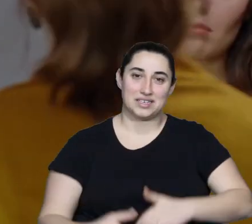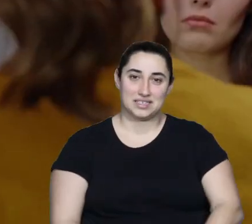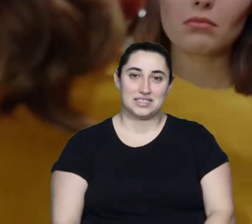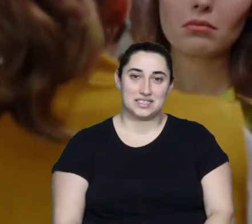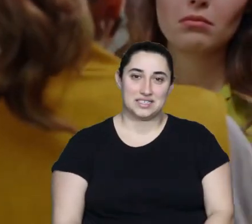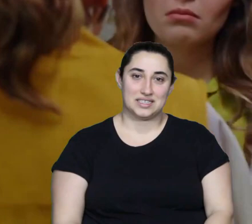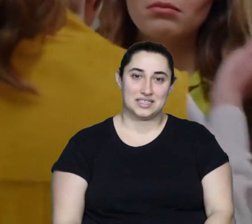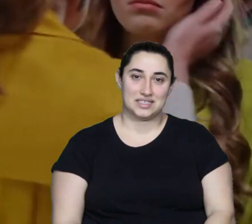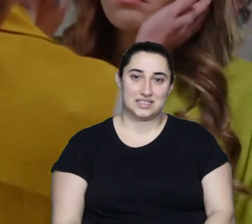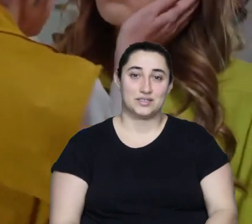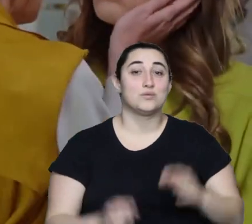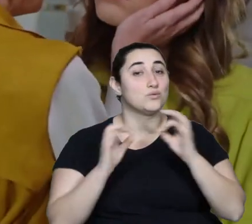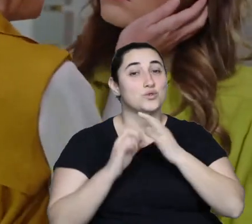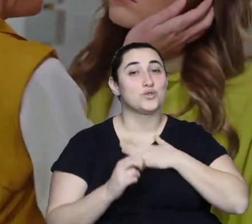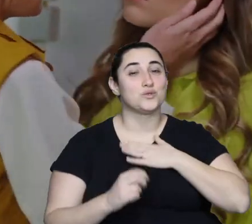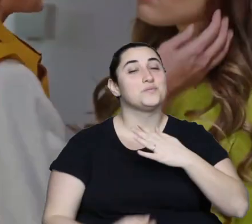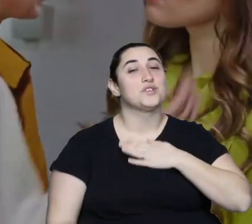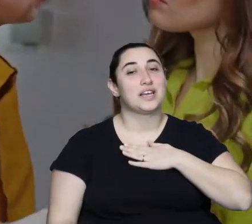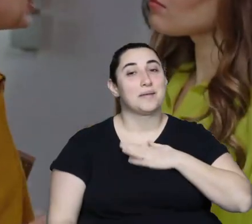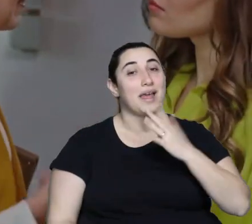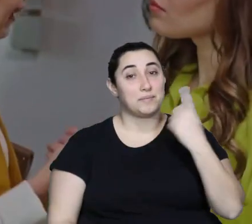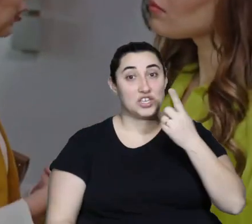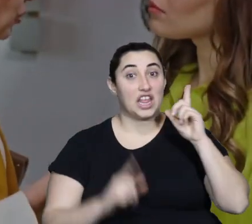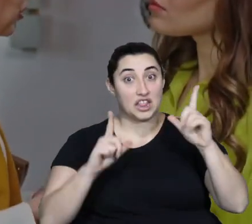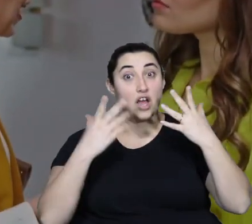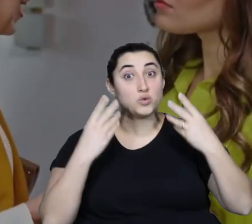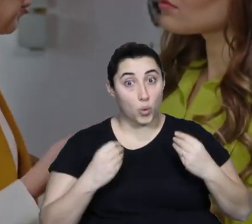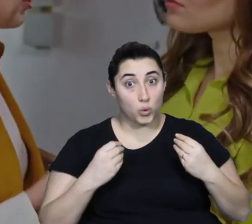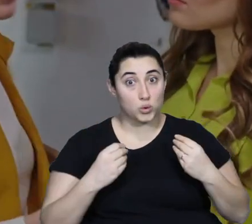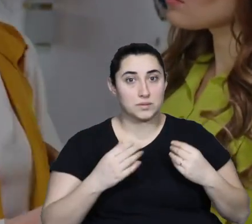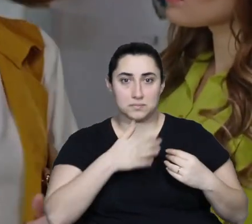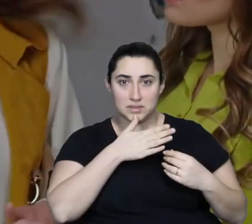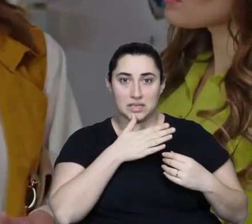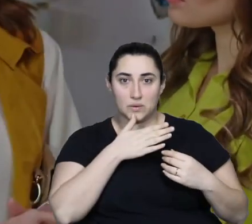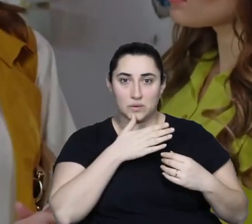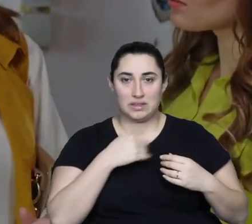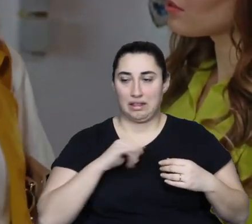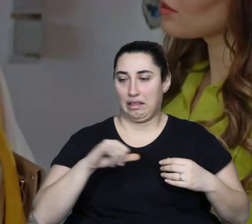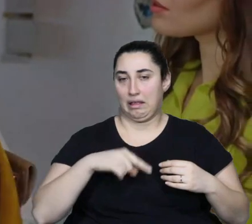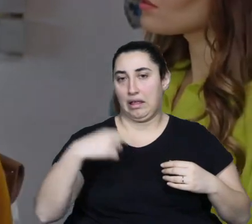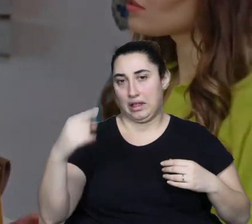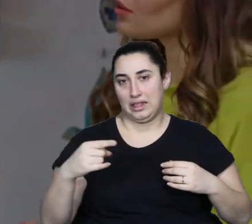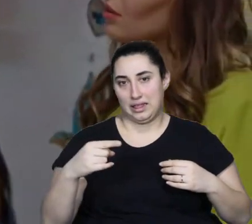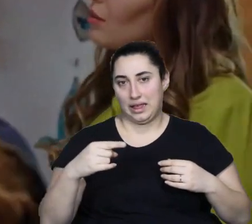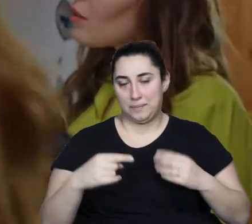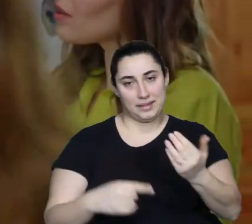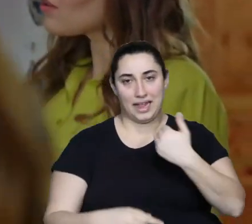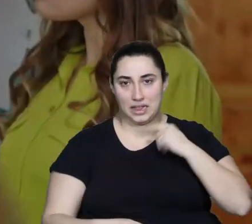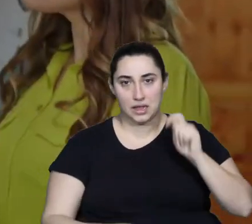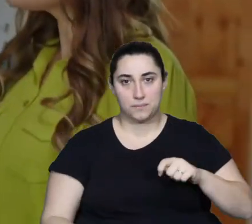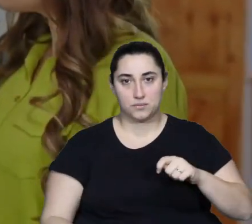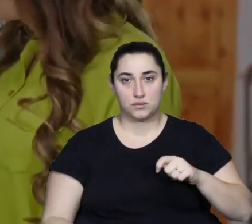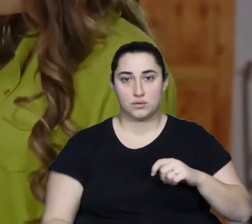tabii. Burcucuğum, canım eğer bir şeye ihtiyaç olursa biliyorsun iki adım yandayım. Gelirsin